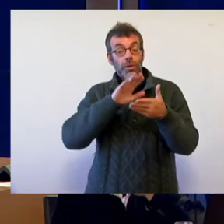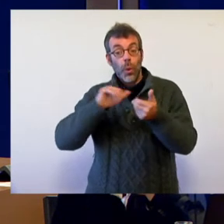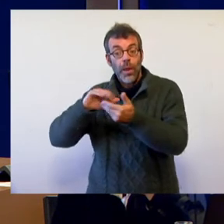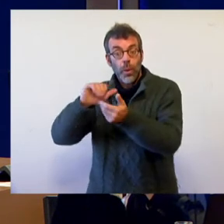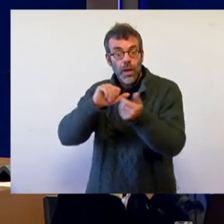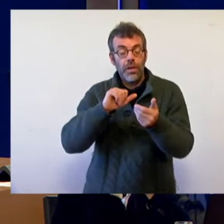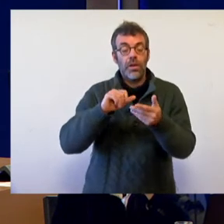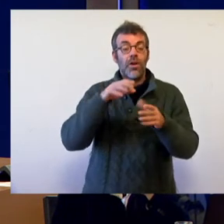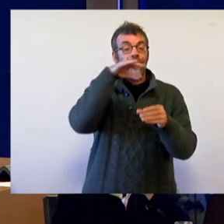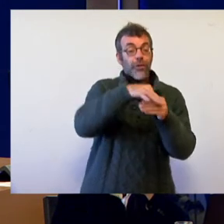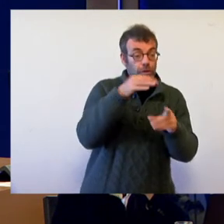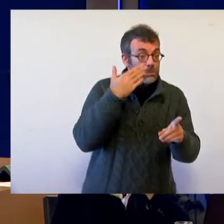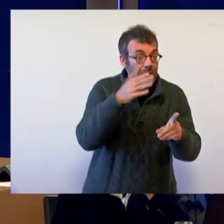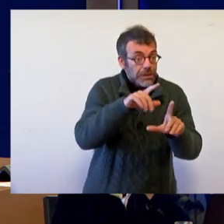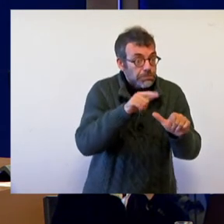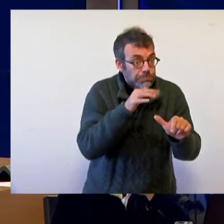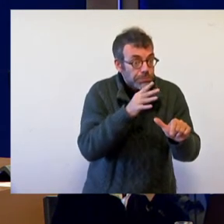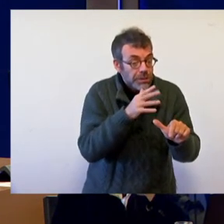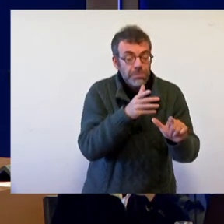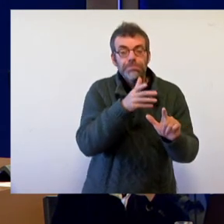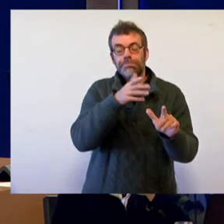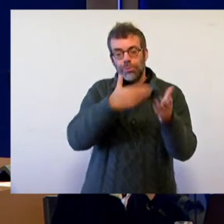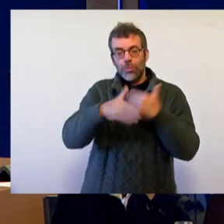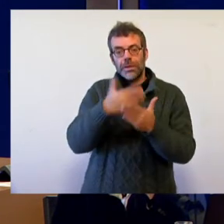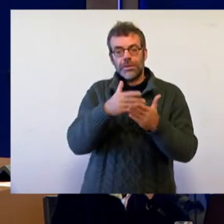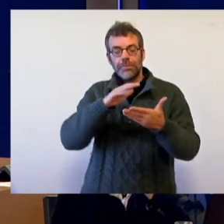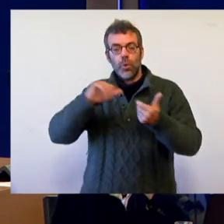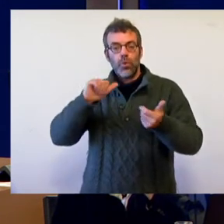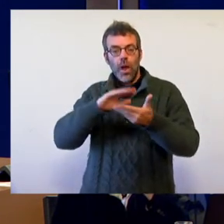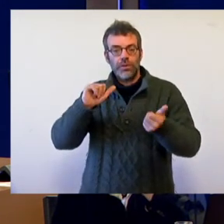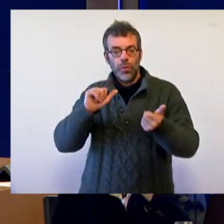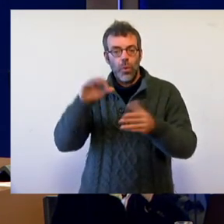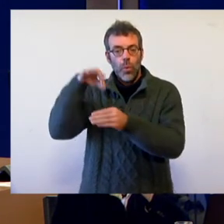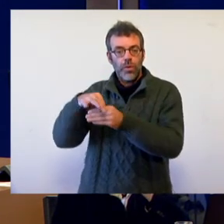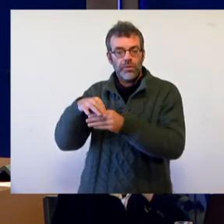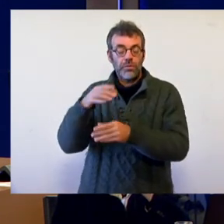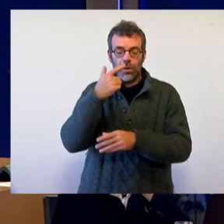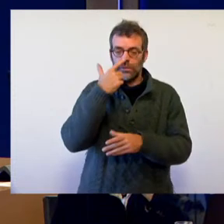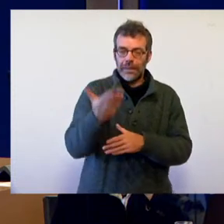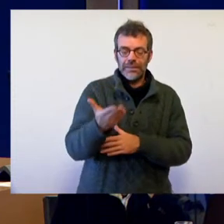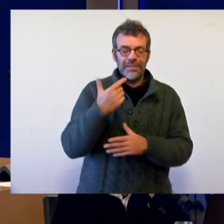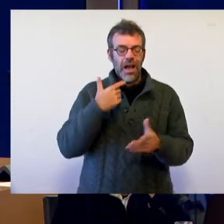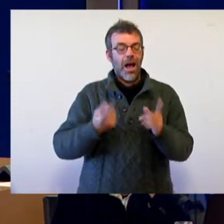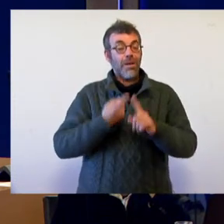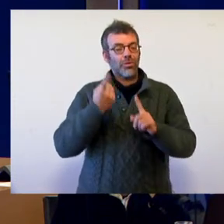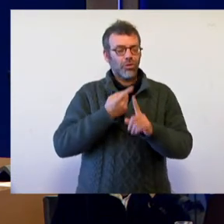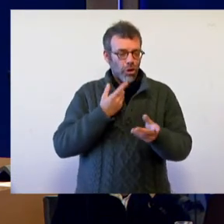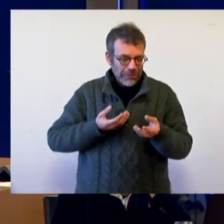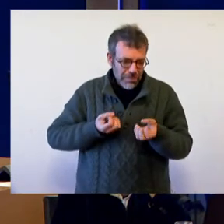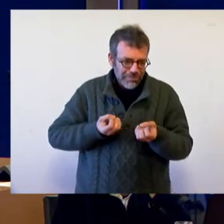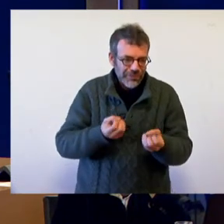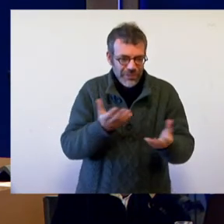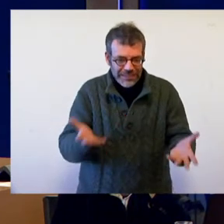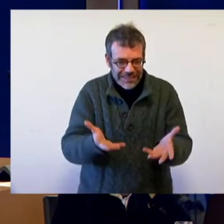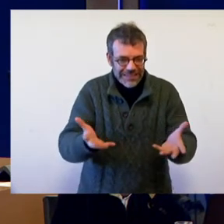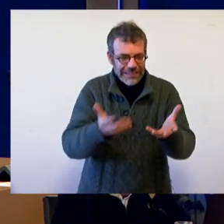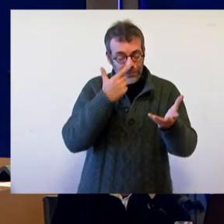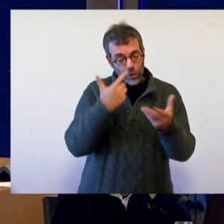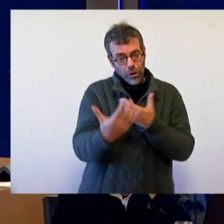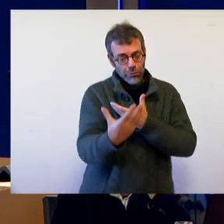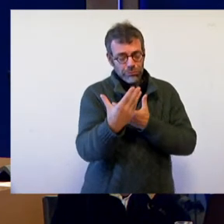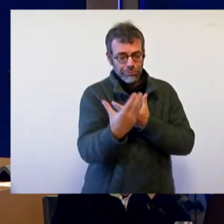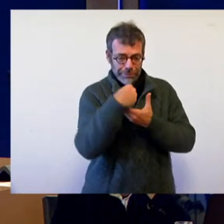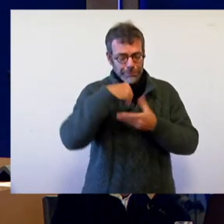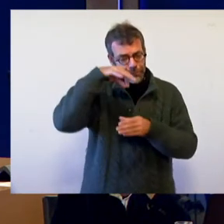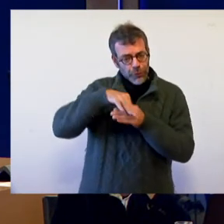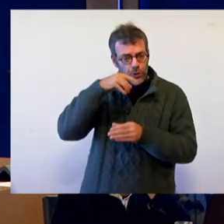enjeu. Pour moi, la municipalité, elle est vraiment dans son rôle lorsqu'elle décide d'améliorer l'information, d'inciter les gens à s'inscrire et à faciliter ces démarches. C'est le sens de ma